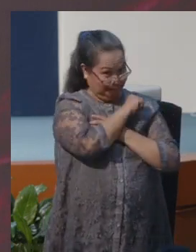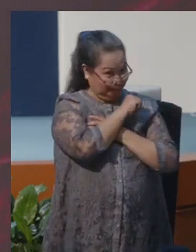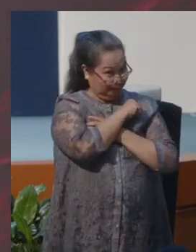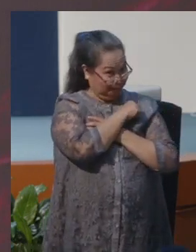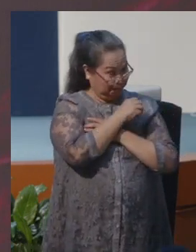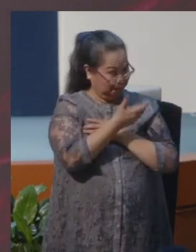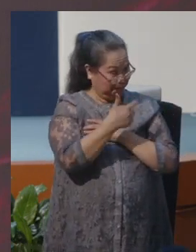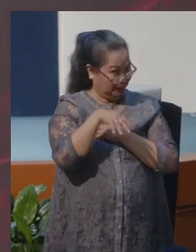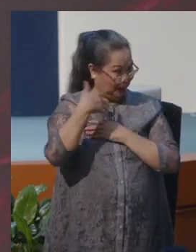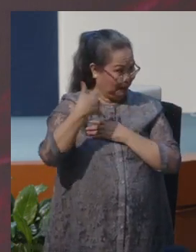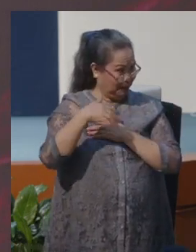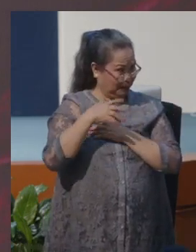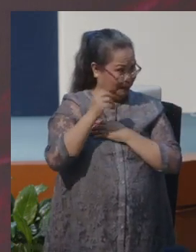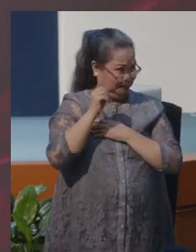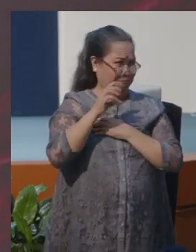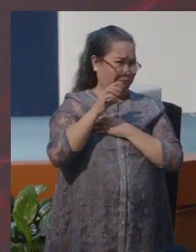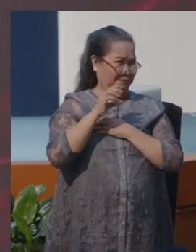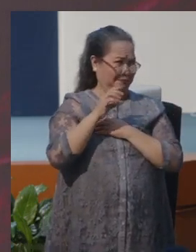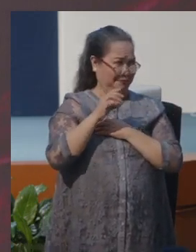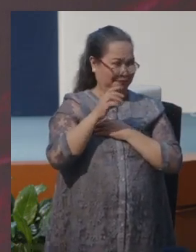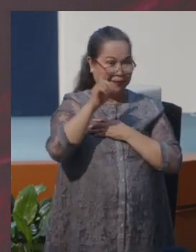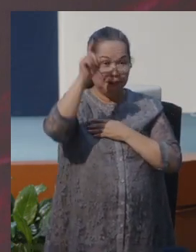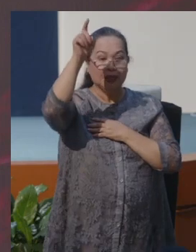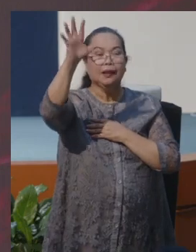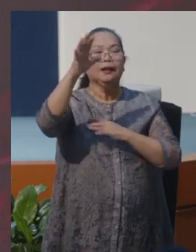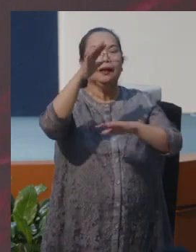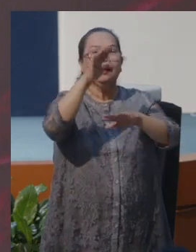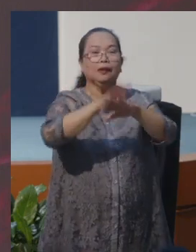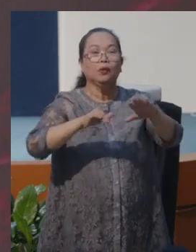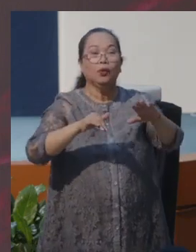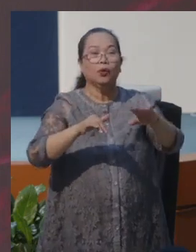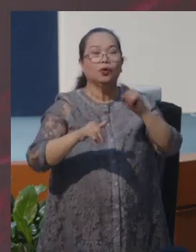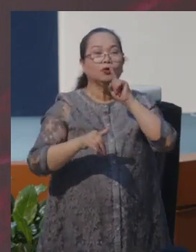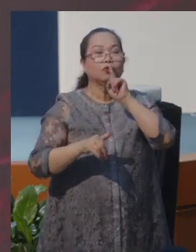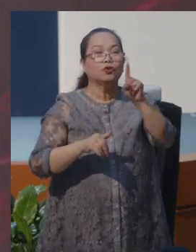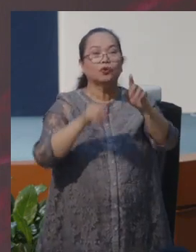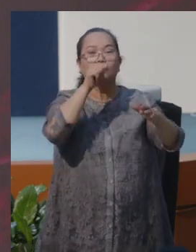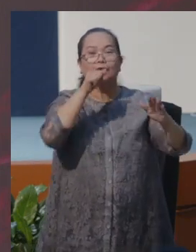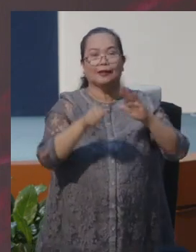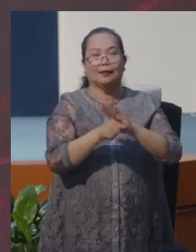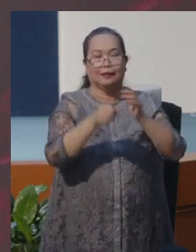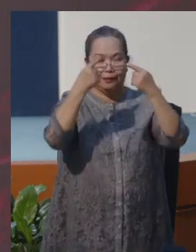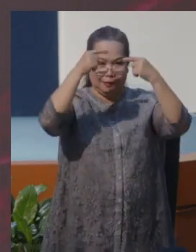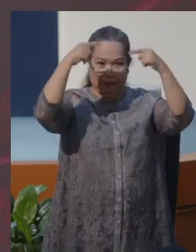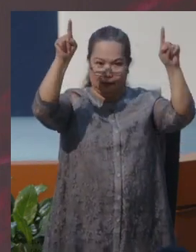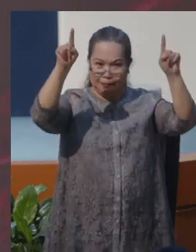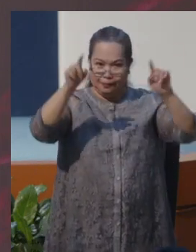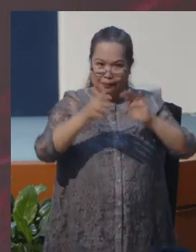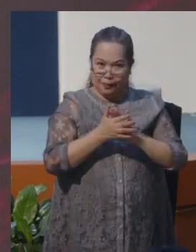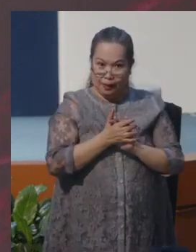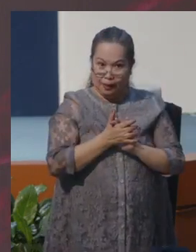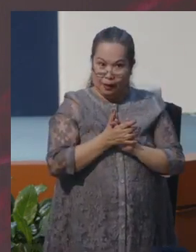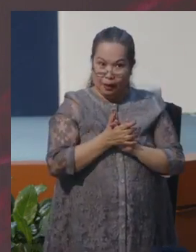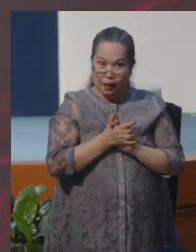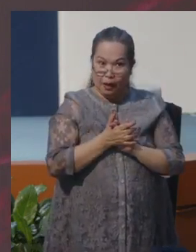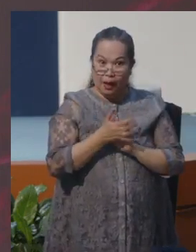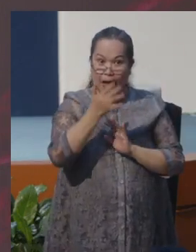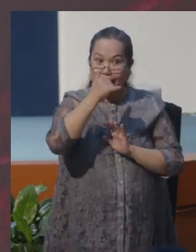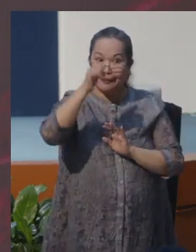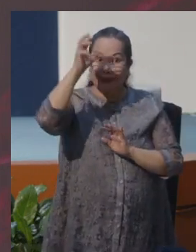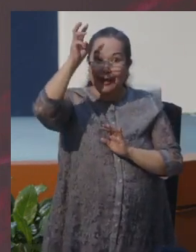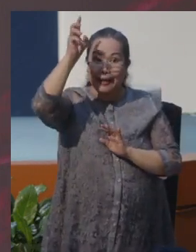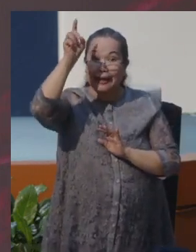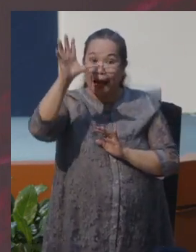Nakakataka talaga. But they were called by God and this was the secret of their success. Ano yung secret? They were